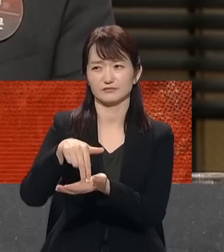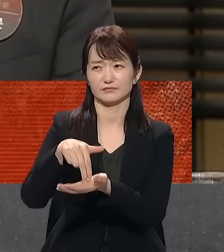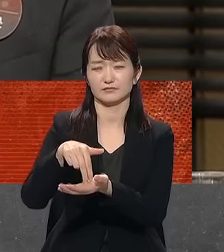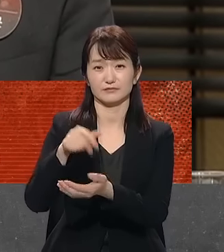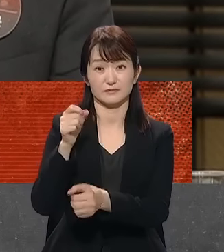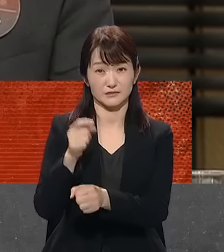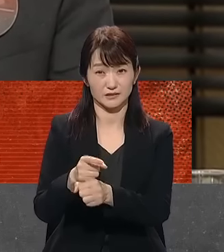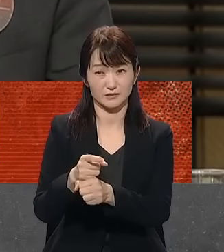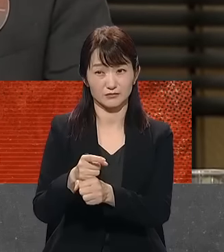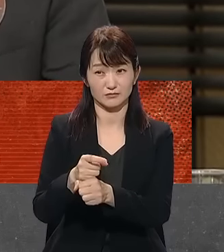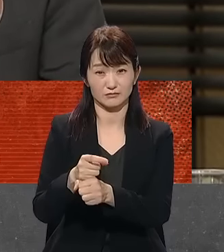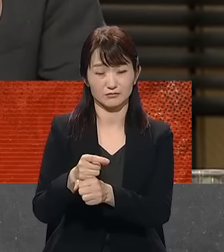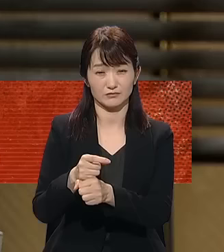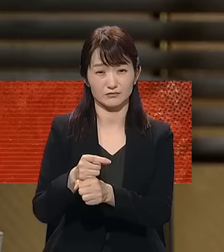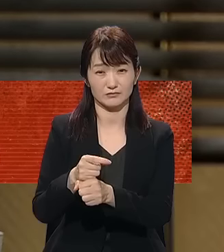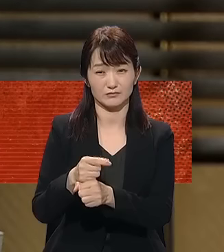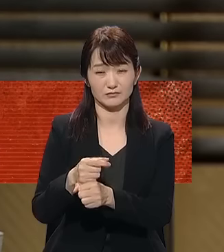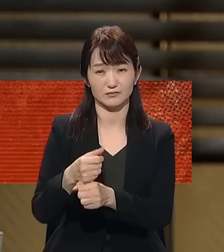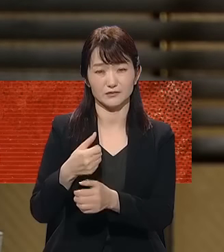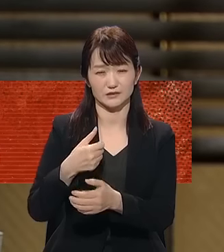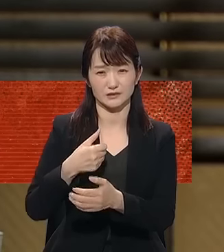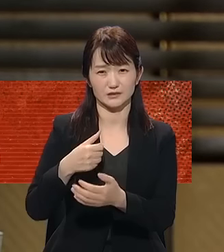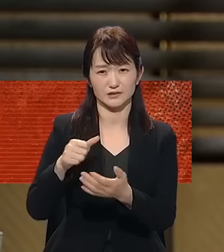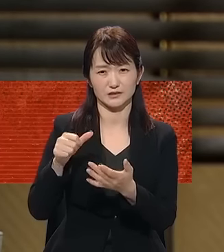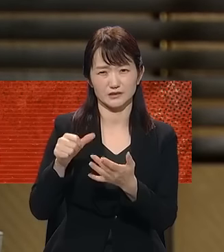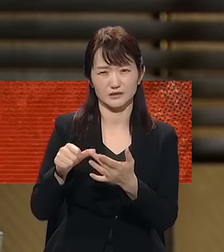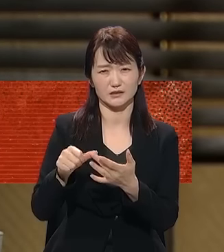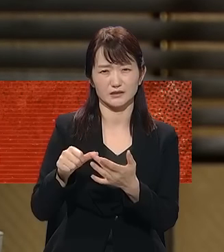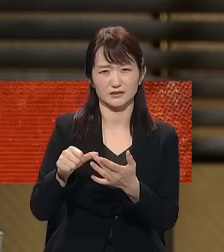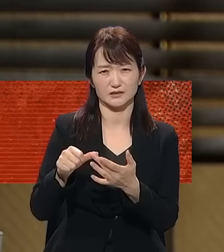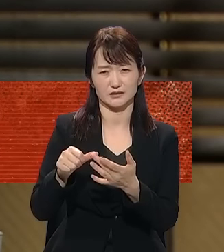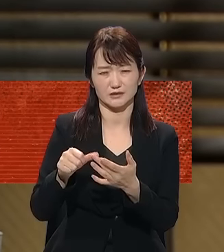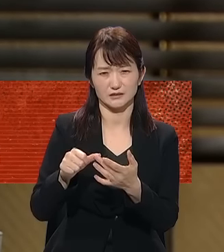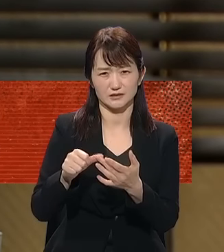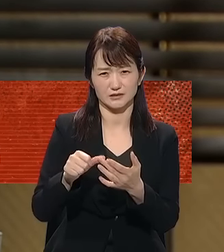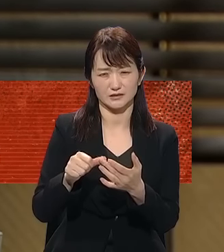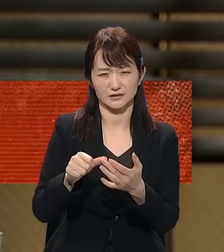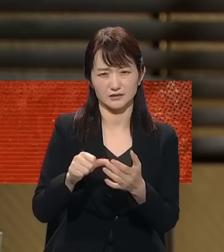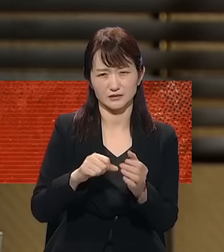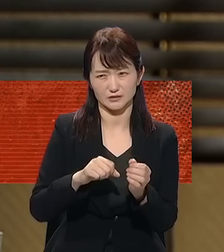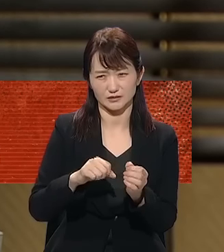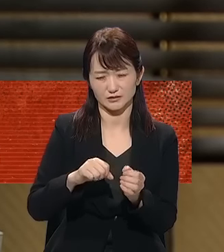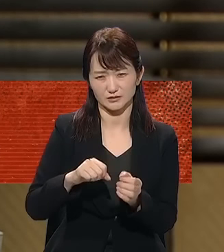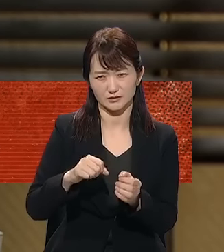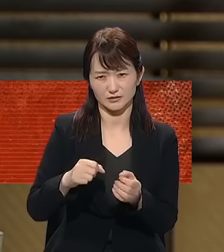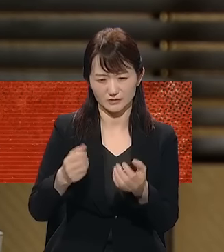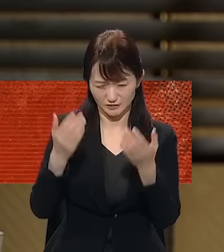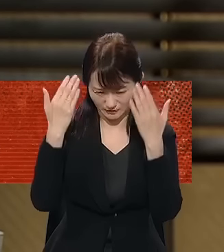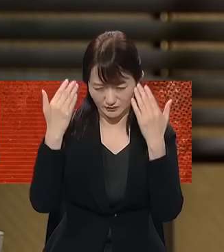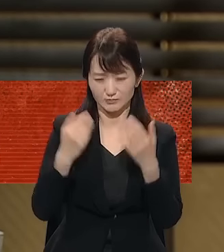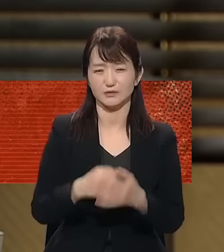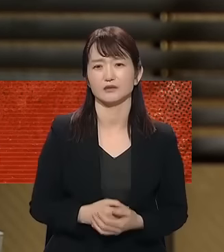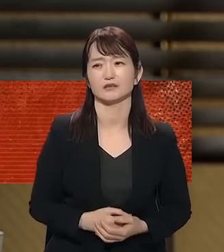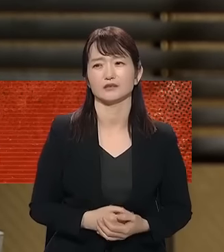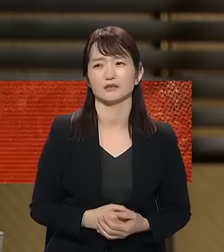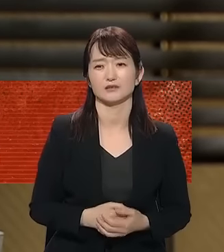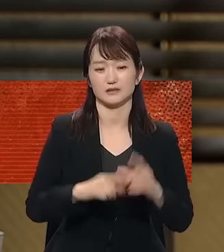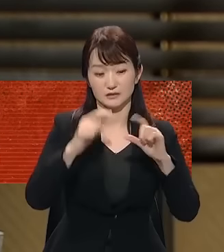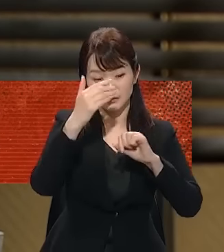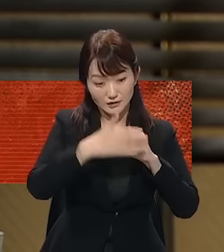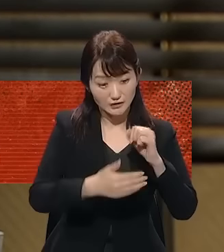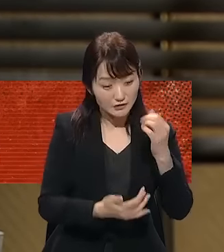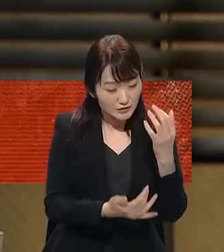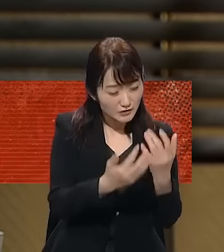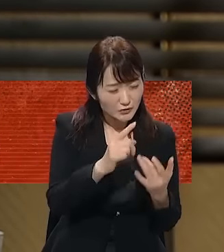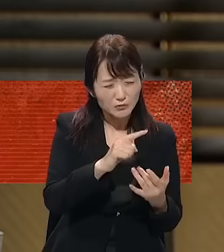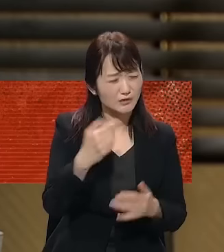이미 아이를 떠나보낸 건 맞는 거 같아요 그니까 지금은 어찌 보면 그 그 초음파사진 태우는게 뭘 그려 대단한 거라고 그러니까 지금 삼겹살에 소주